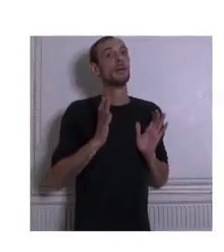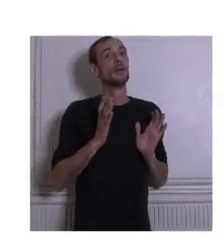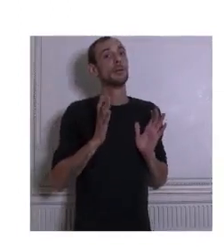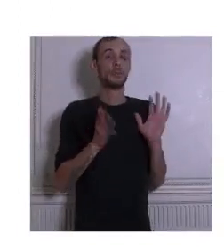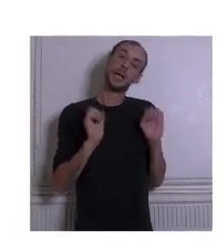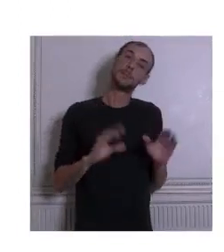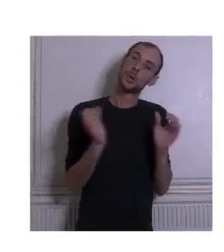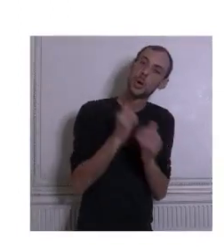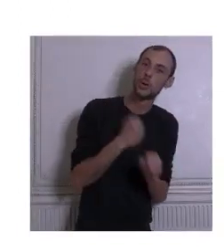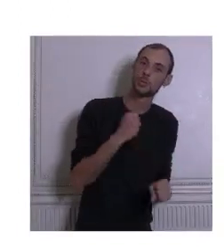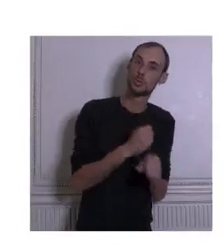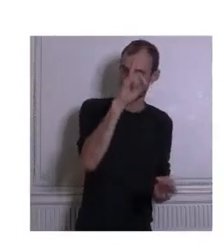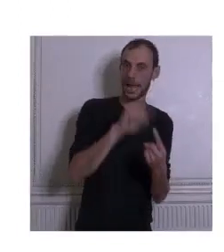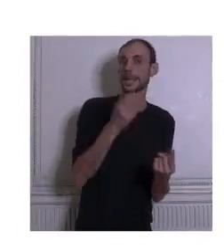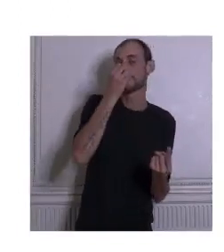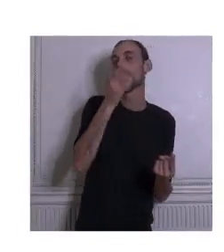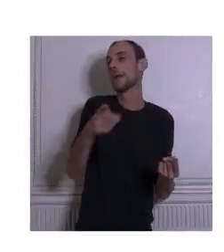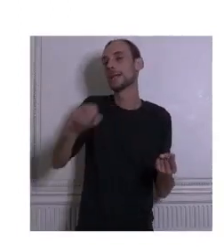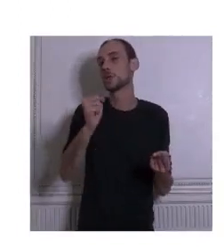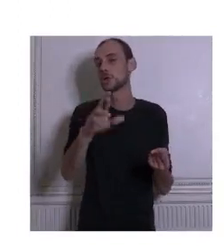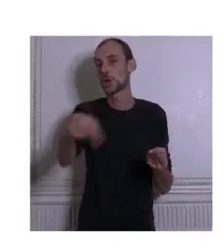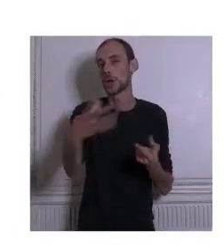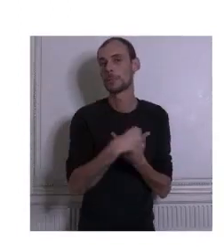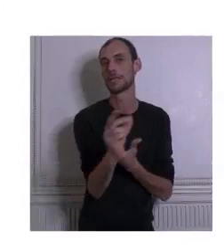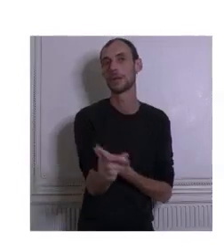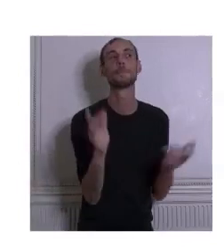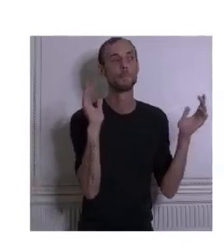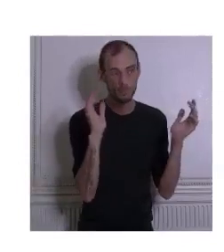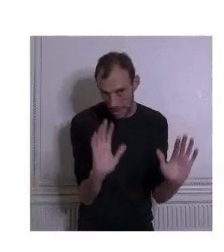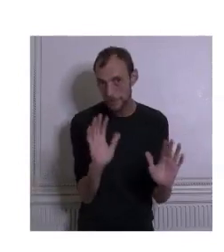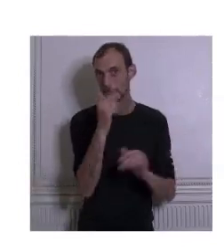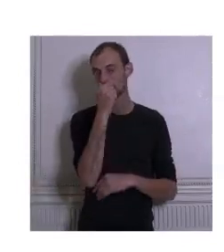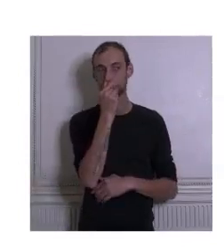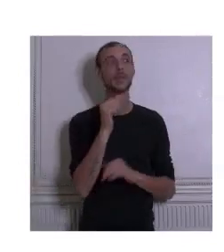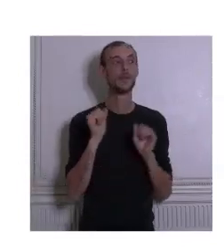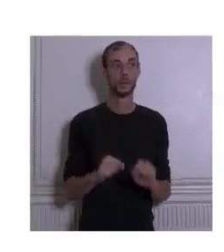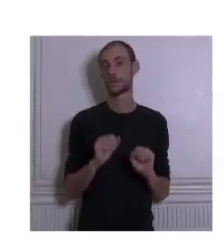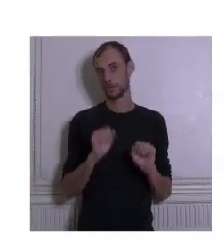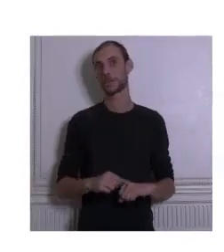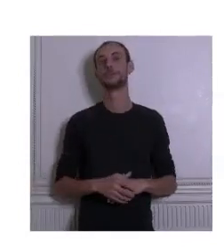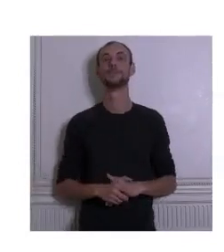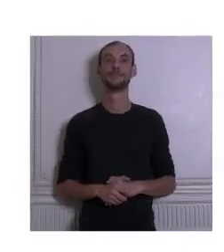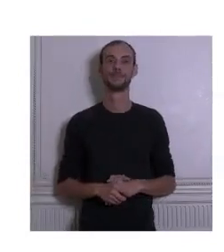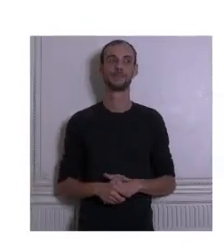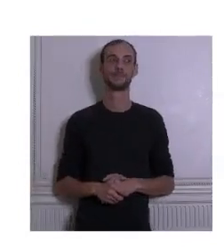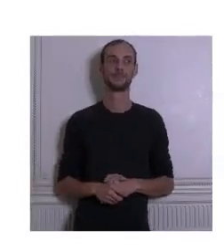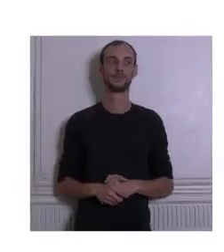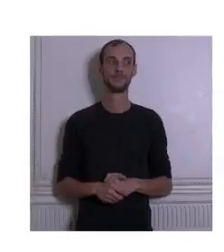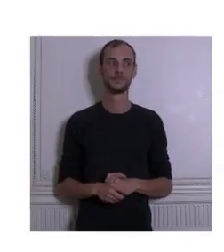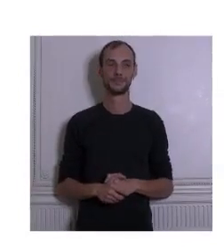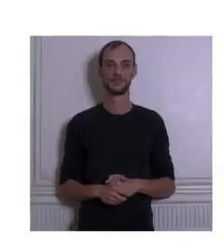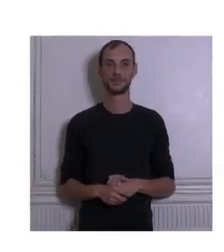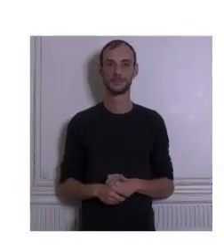lui dire, est-ce qu'on peut, à un moment ou un autre, accélérer, juste de faire un trou, de rassembler, et tout cela. Et, bah,